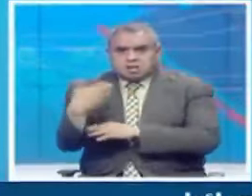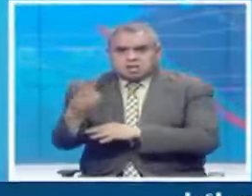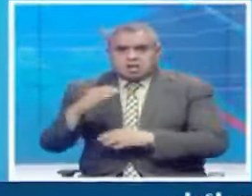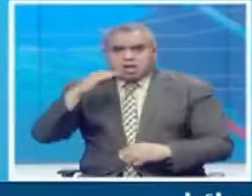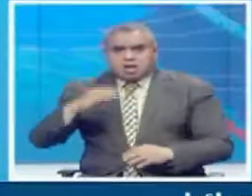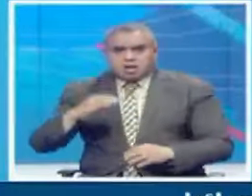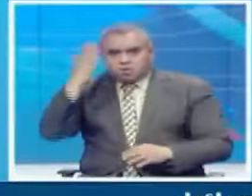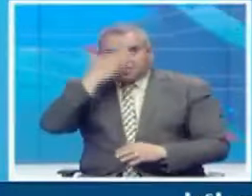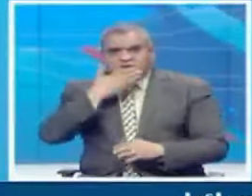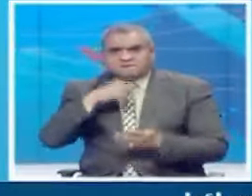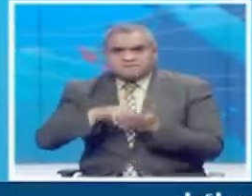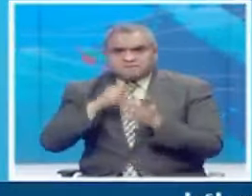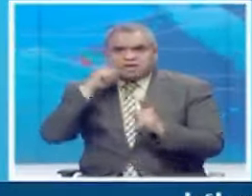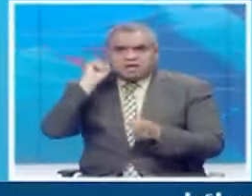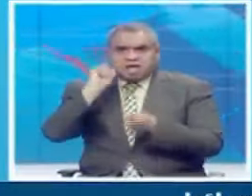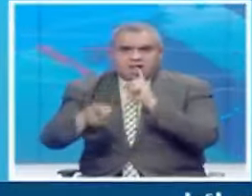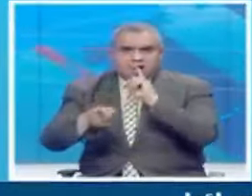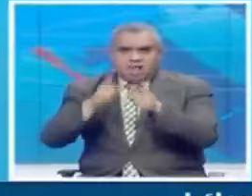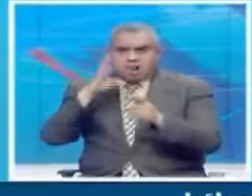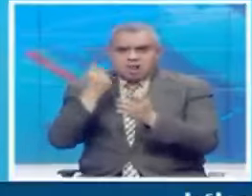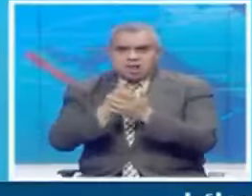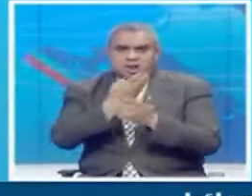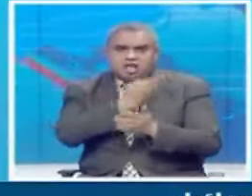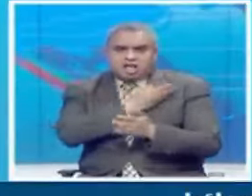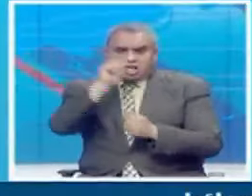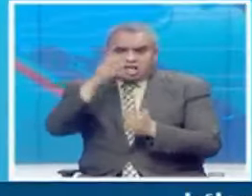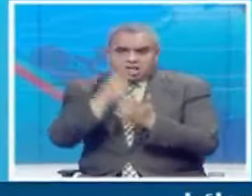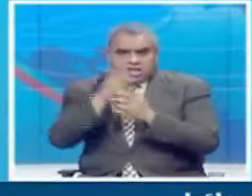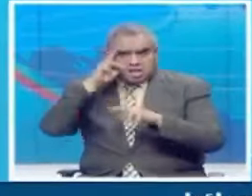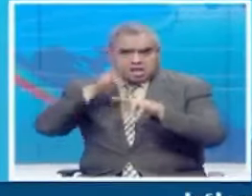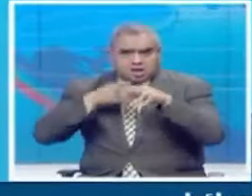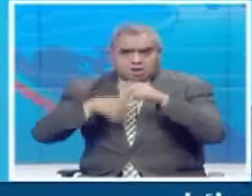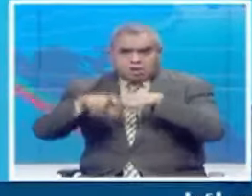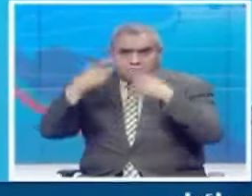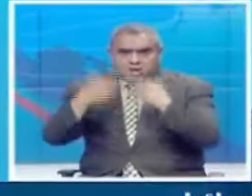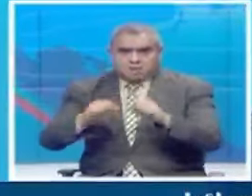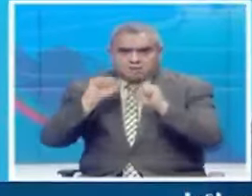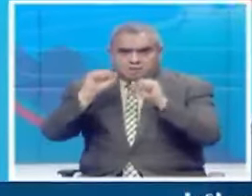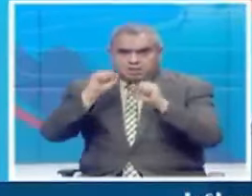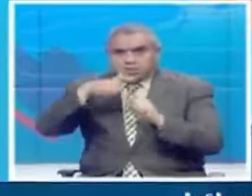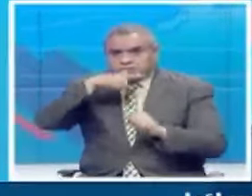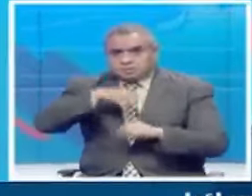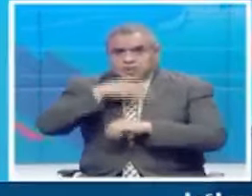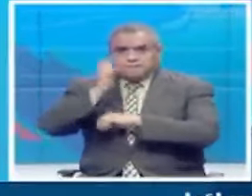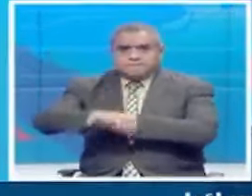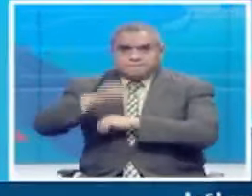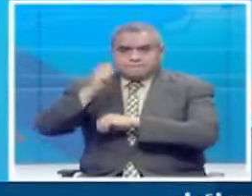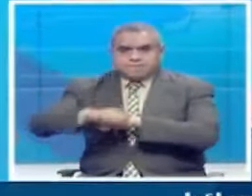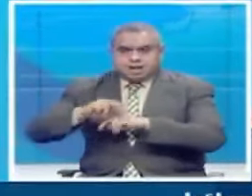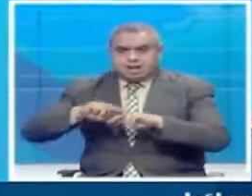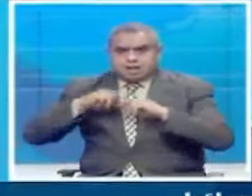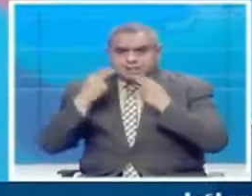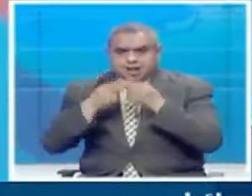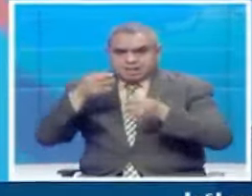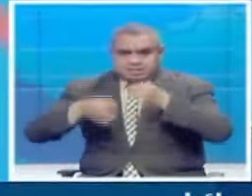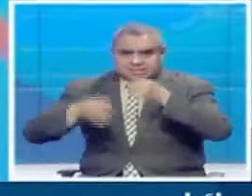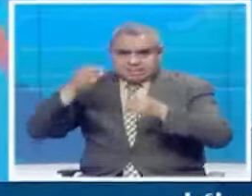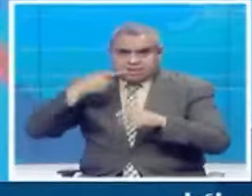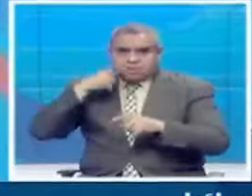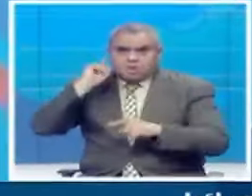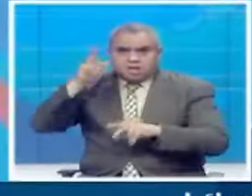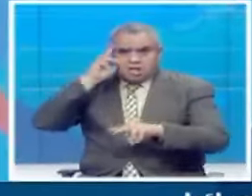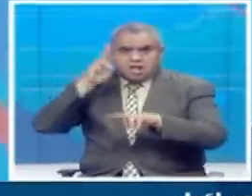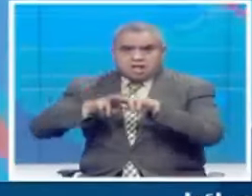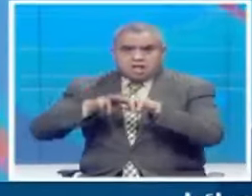باستثناء توجيه الأمر بوقف العمل العسكري الإسرائيلي في غزة. وأمرت محكمة العدل الدولية إسرائيل